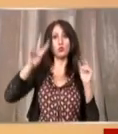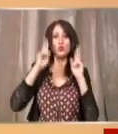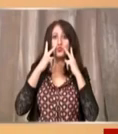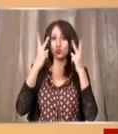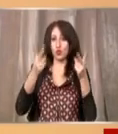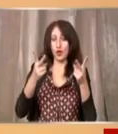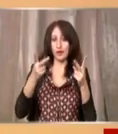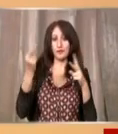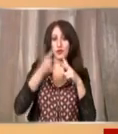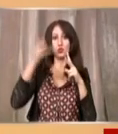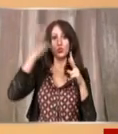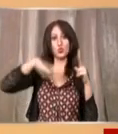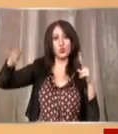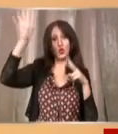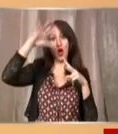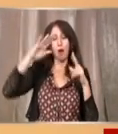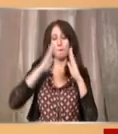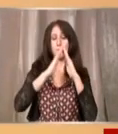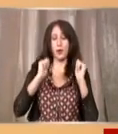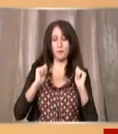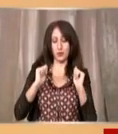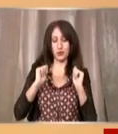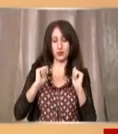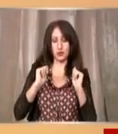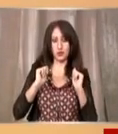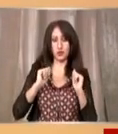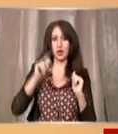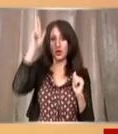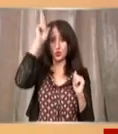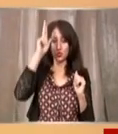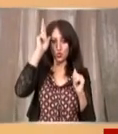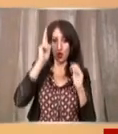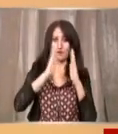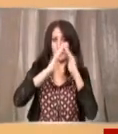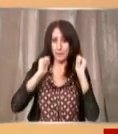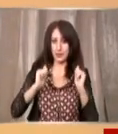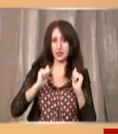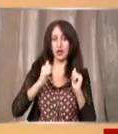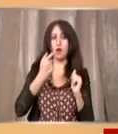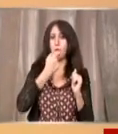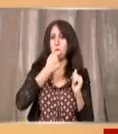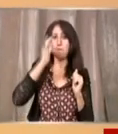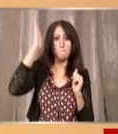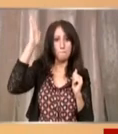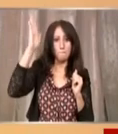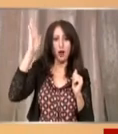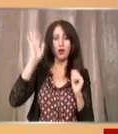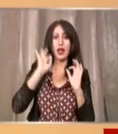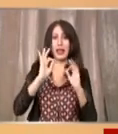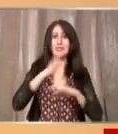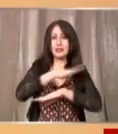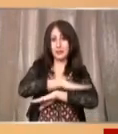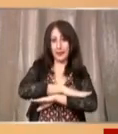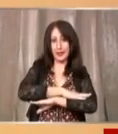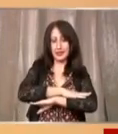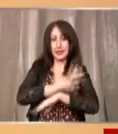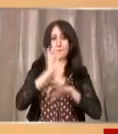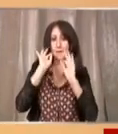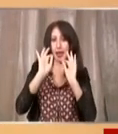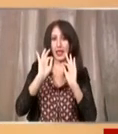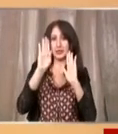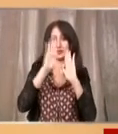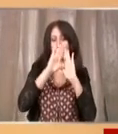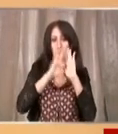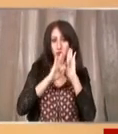الانتخابات وليس مراقبه عمليه الانتخابات، هناك فرق كبير، هي متابعه وليست مراقبه. المرشحين من حق